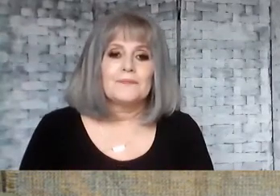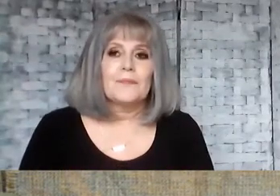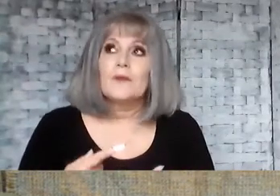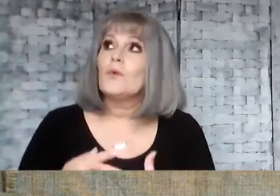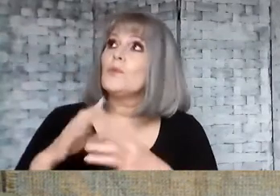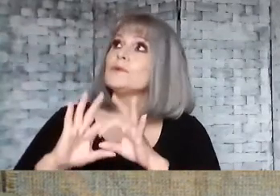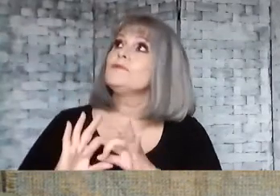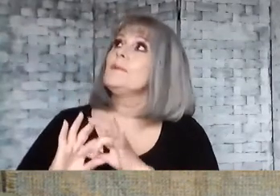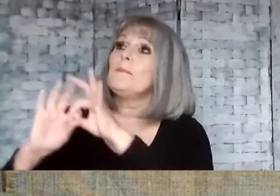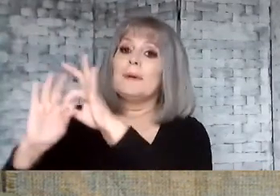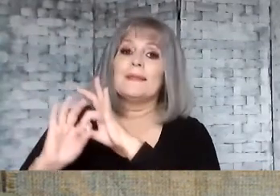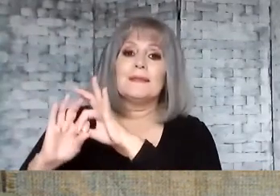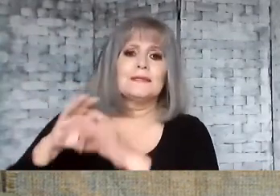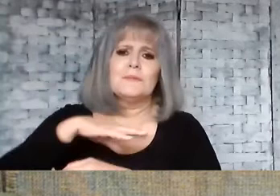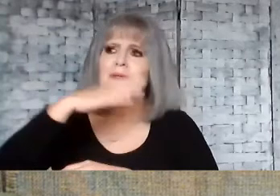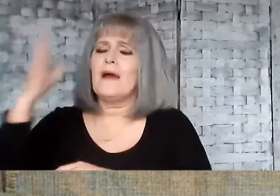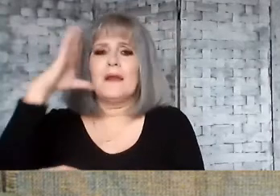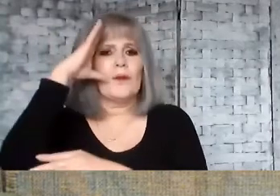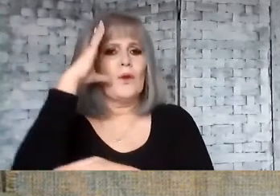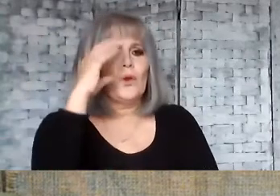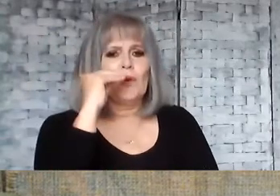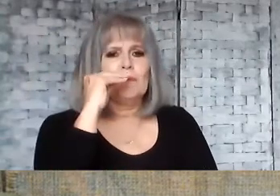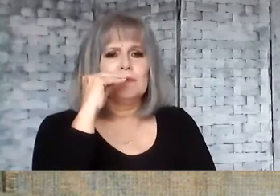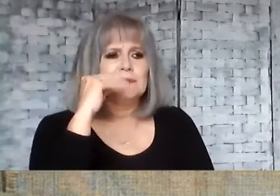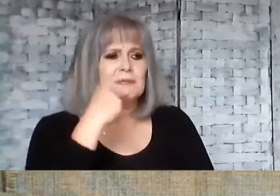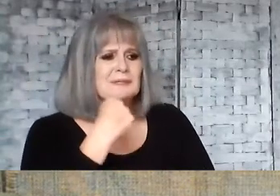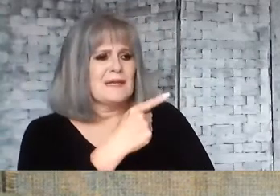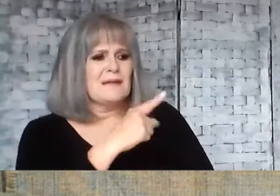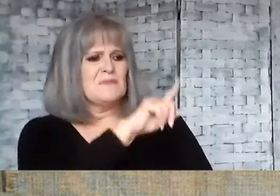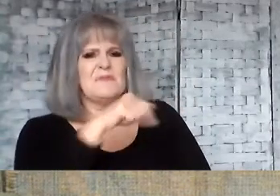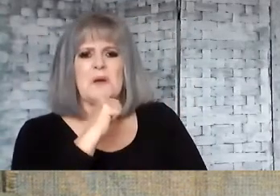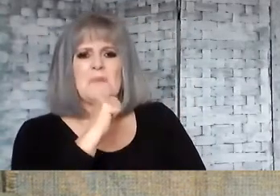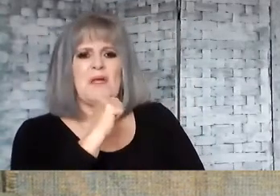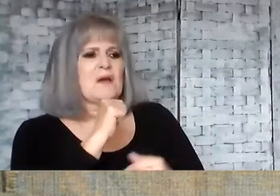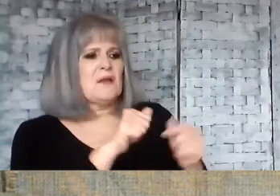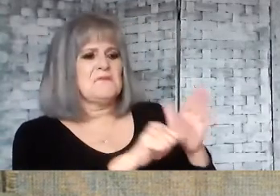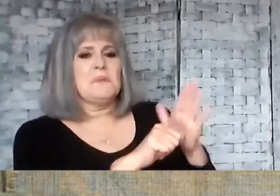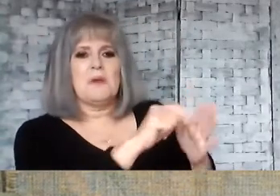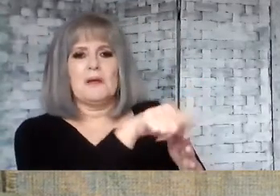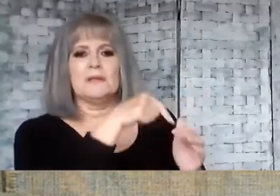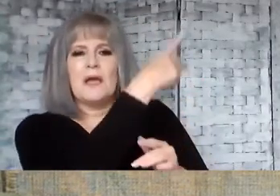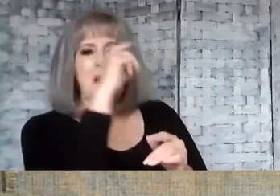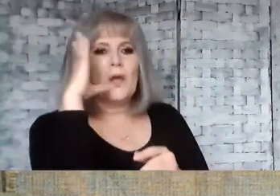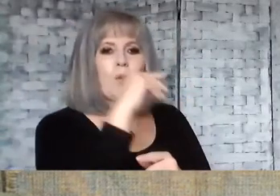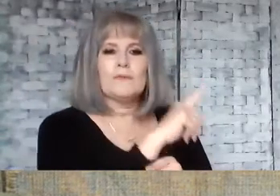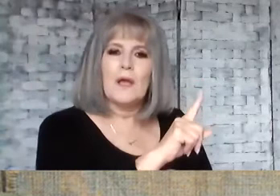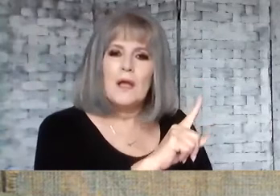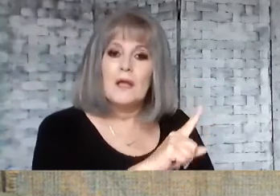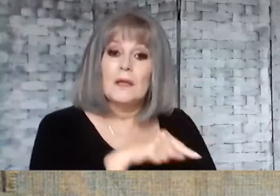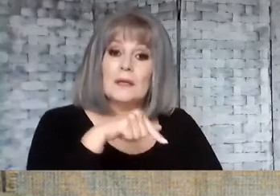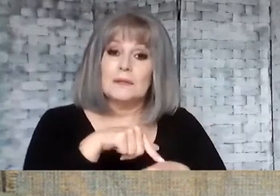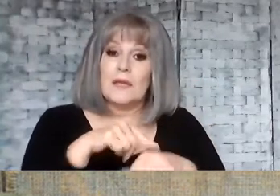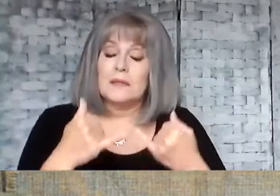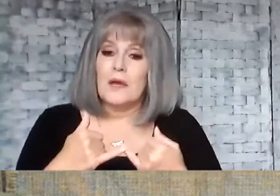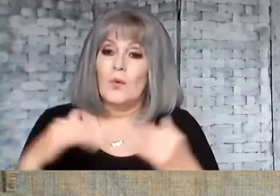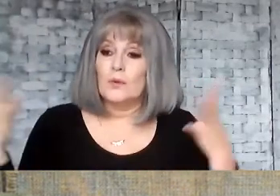bekostig om ons verbintenisse met ander gelowiges gering te ag nie. Ons het nodig, ons